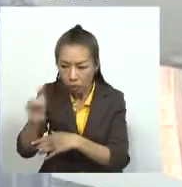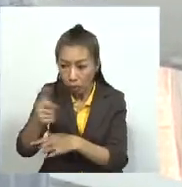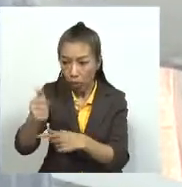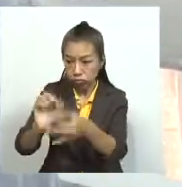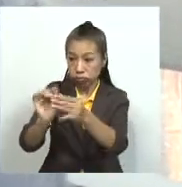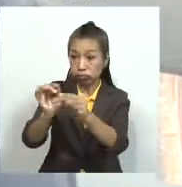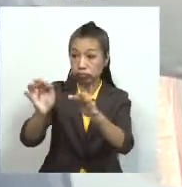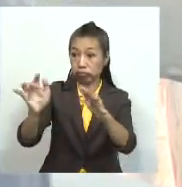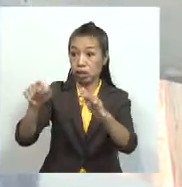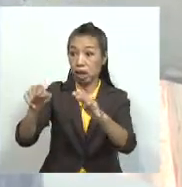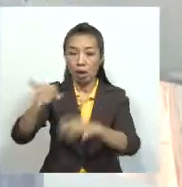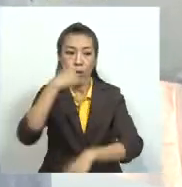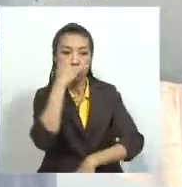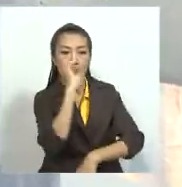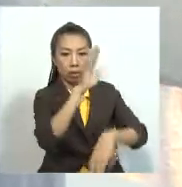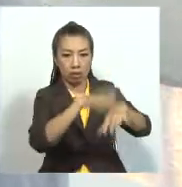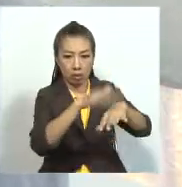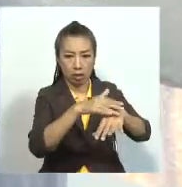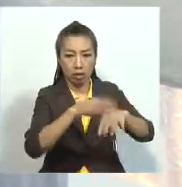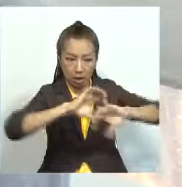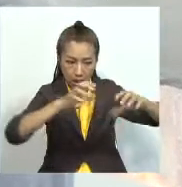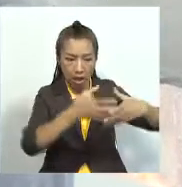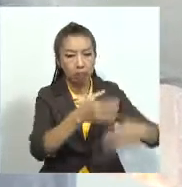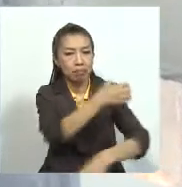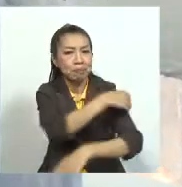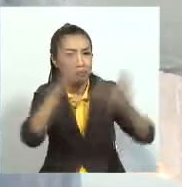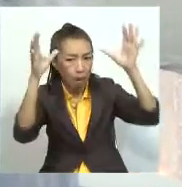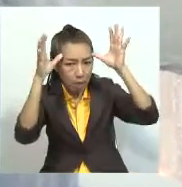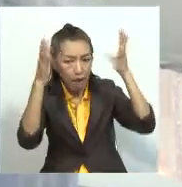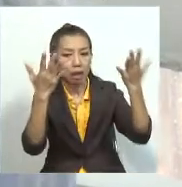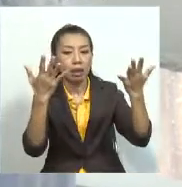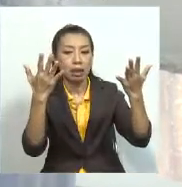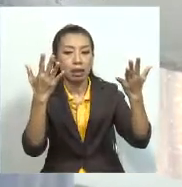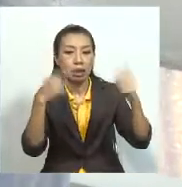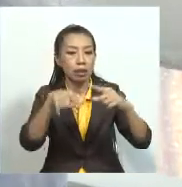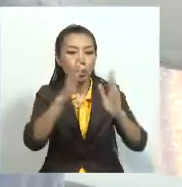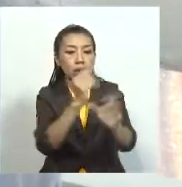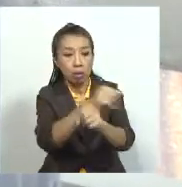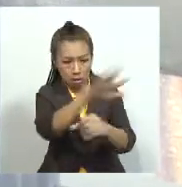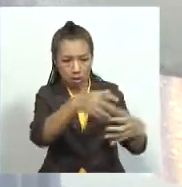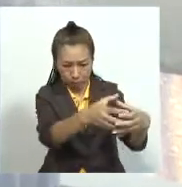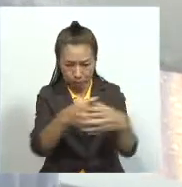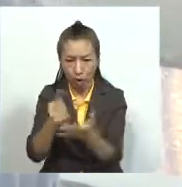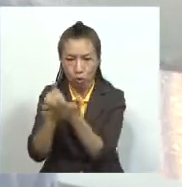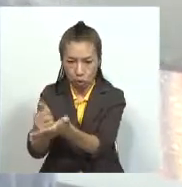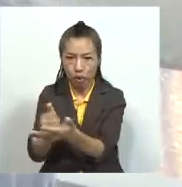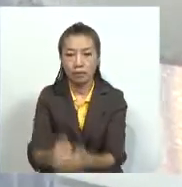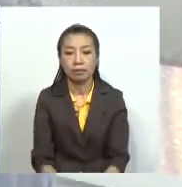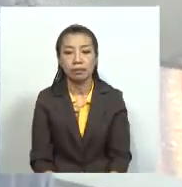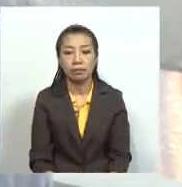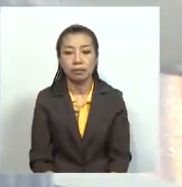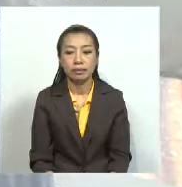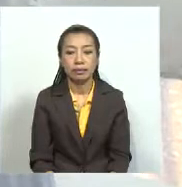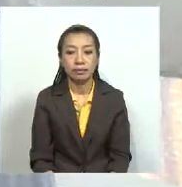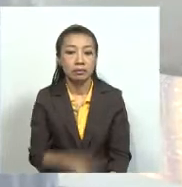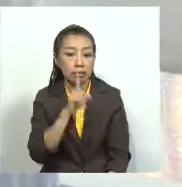ใหญ่ขึ้นมาเราก็ต้องโทรติดต่อทางหน่วยงานตัดป่าไม้หรือว่าเจ้าหน้าที่ช่วยมาช่วยกันดับไฟครับ อ